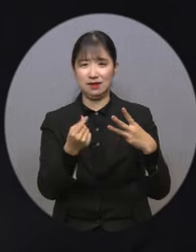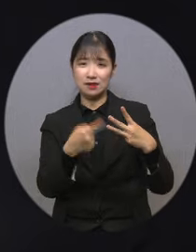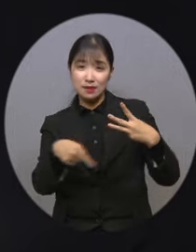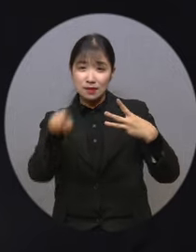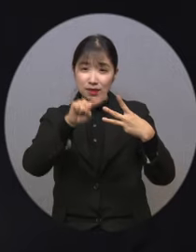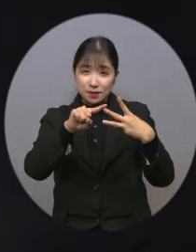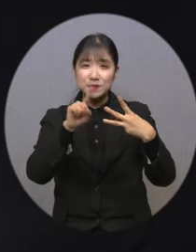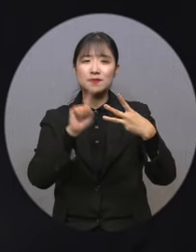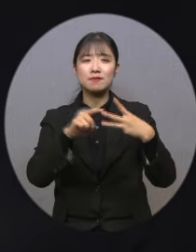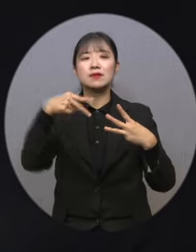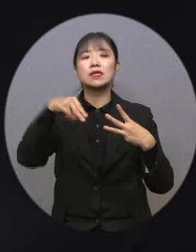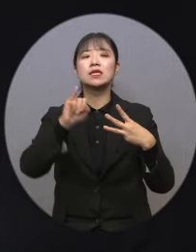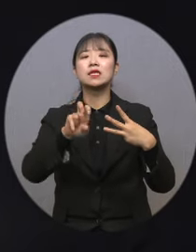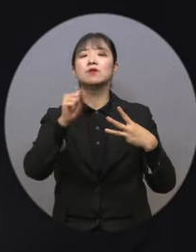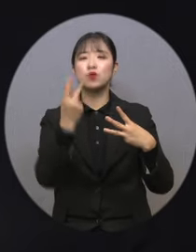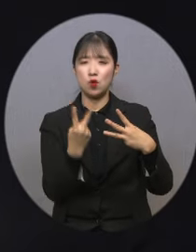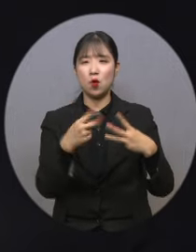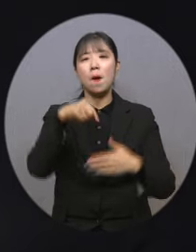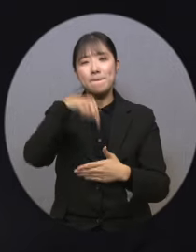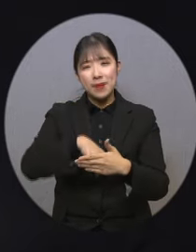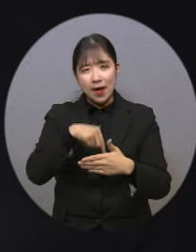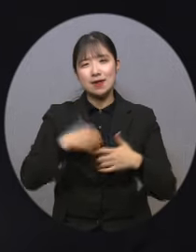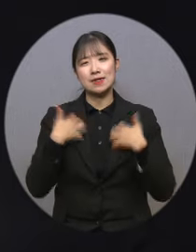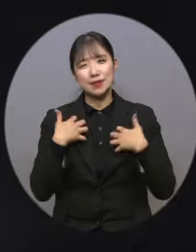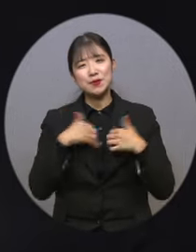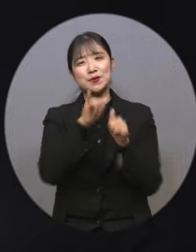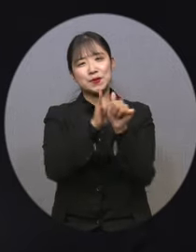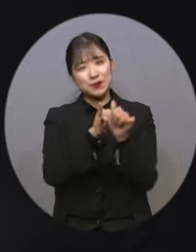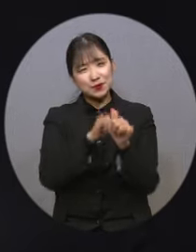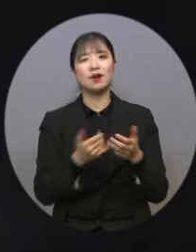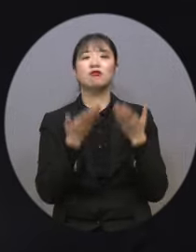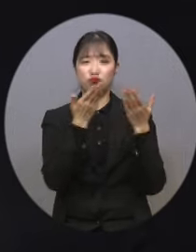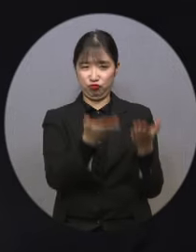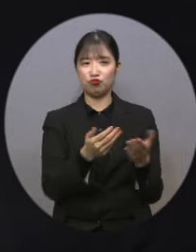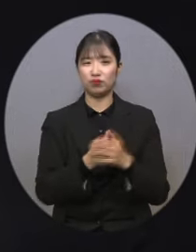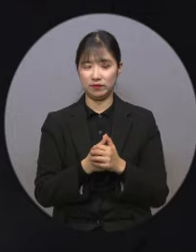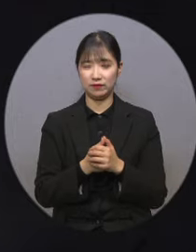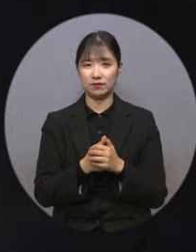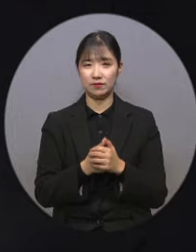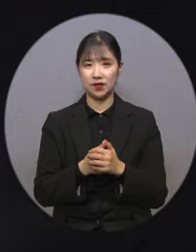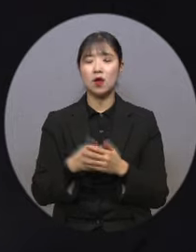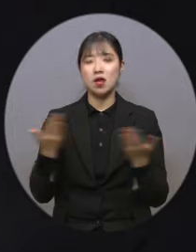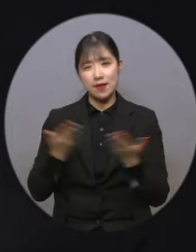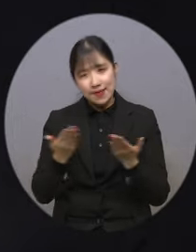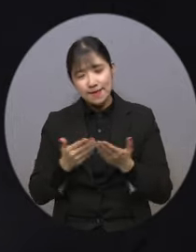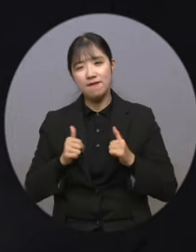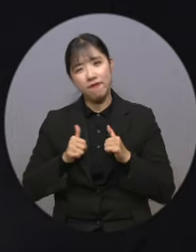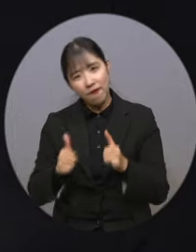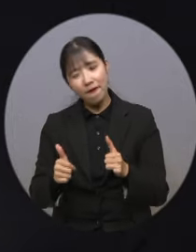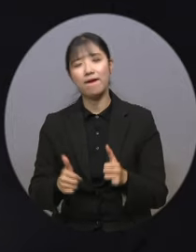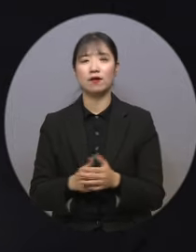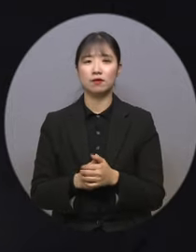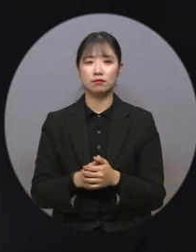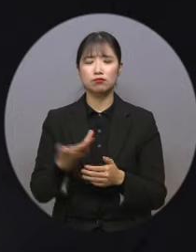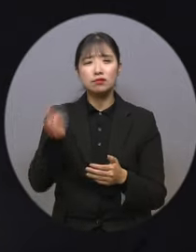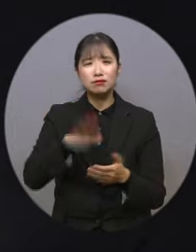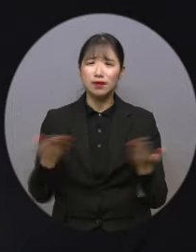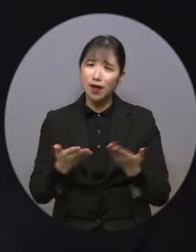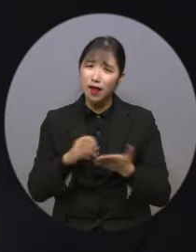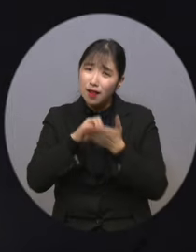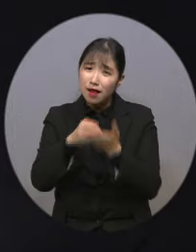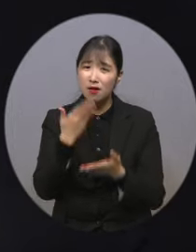높은게 쉬며 마음에 효도 부모님 마음 택해 주는거 직장도 빨리 부하고 그런데 지금 식 짱구 해